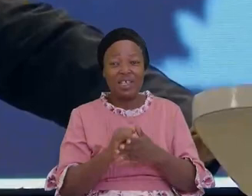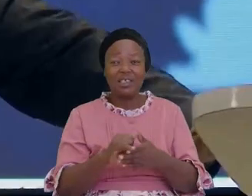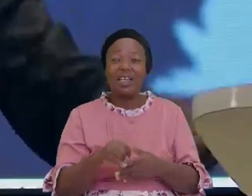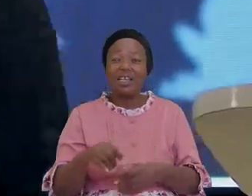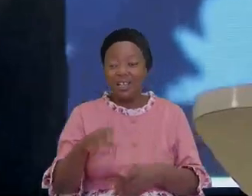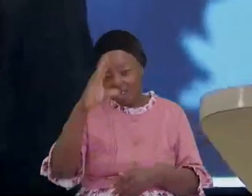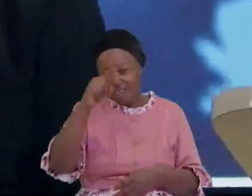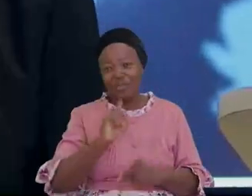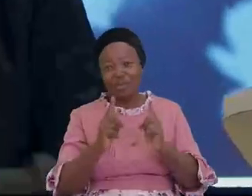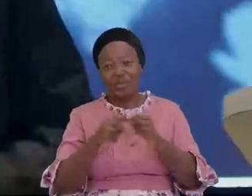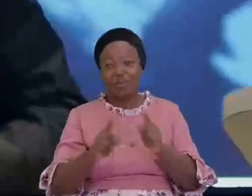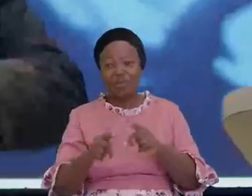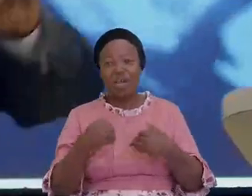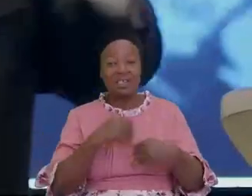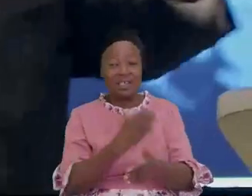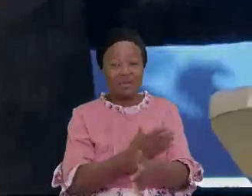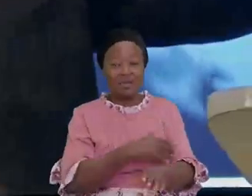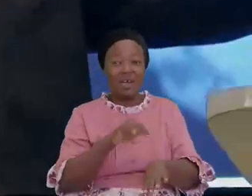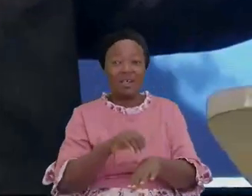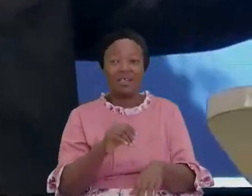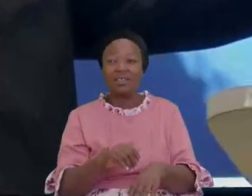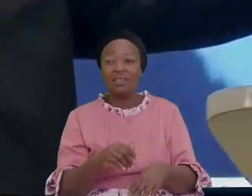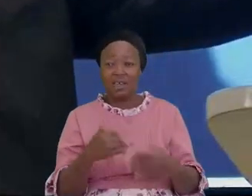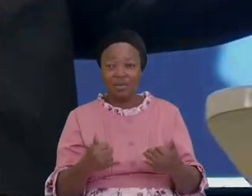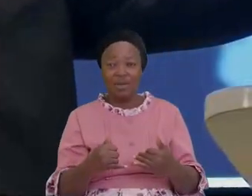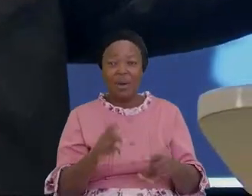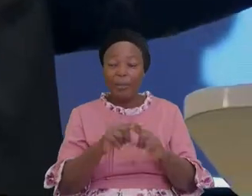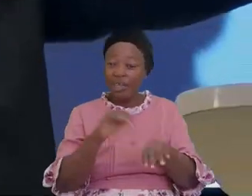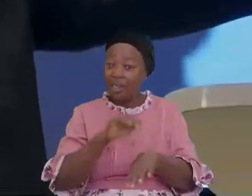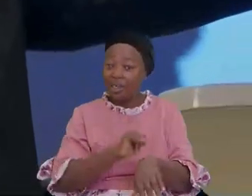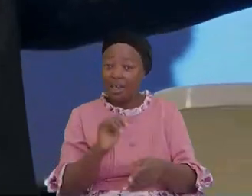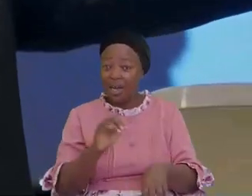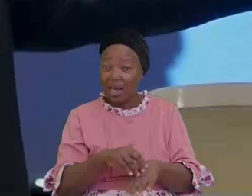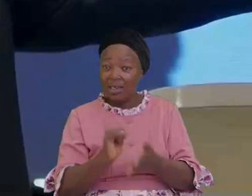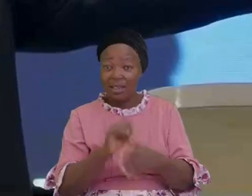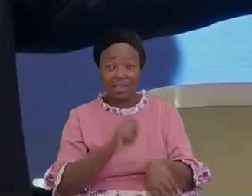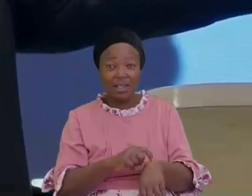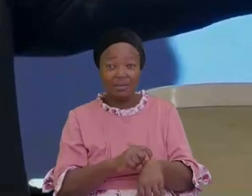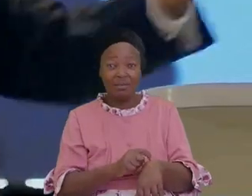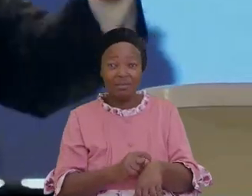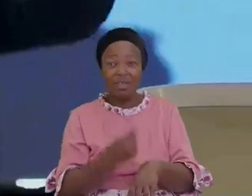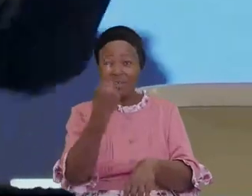améliorée. Mais à l'époque, un célibataire, pas marié,